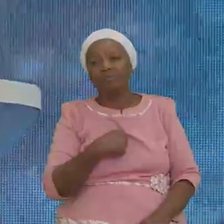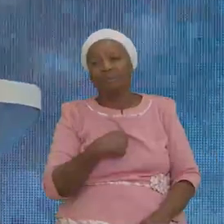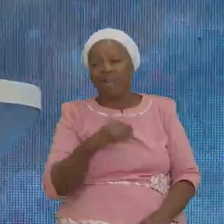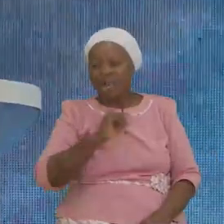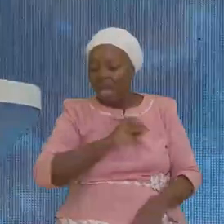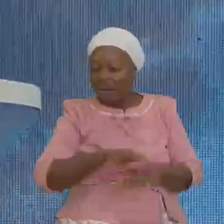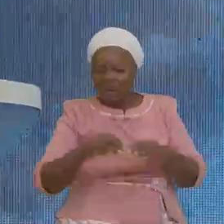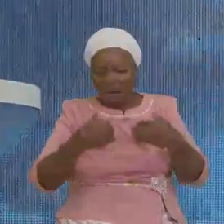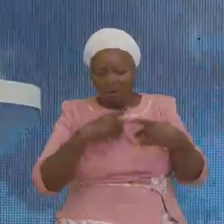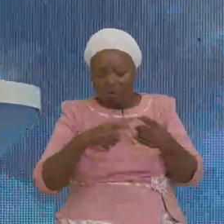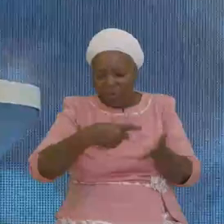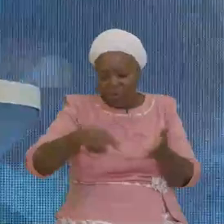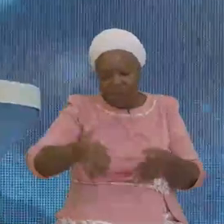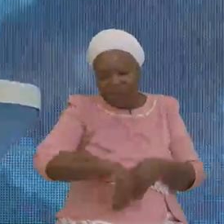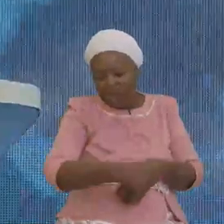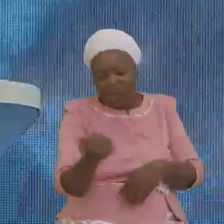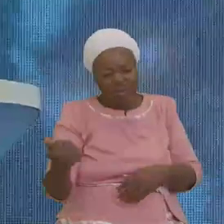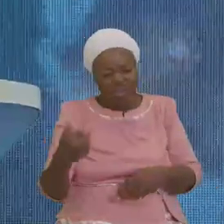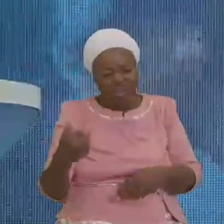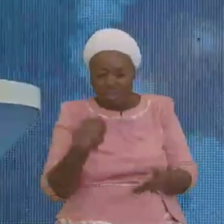que Jésus est mort pour moi.